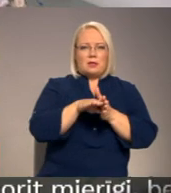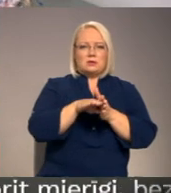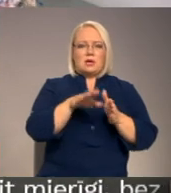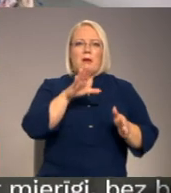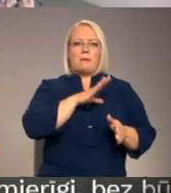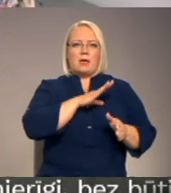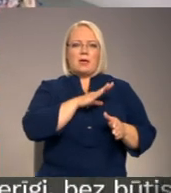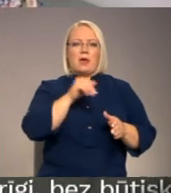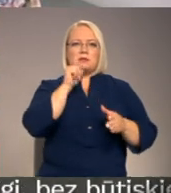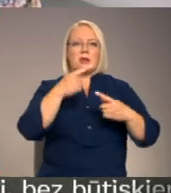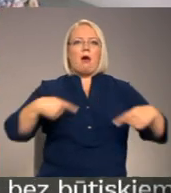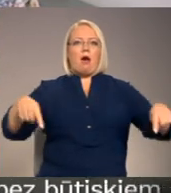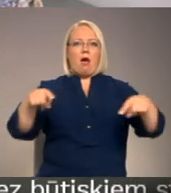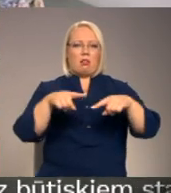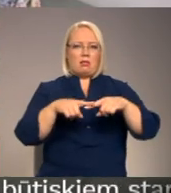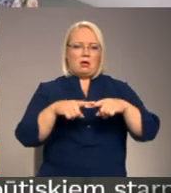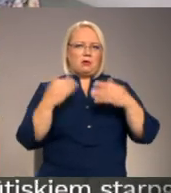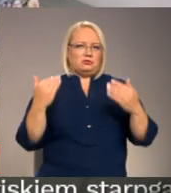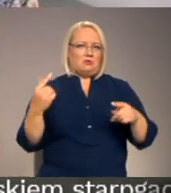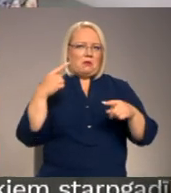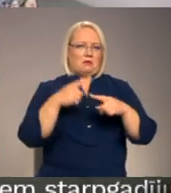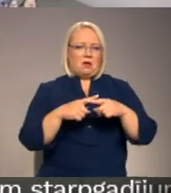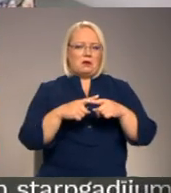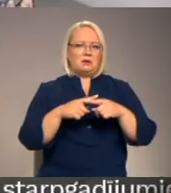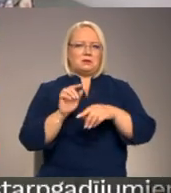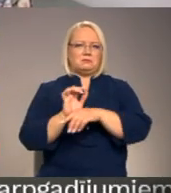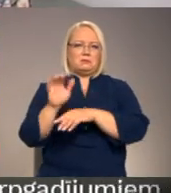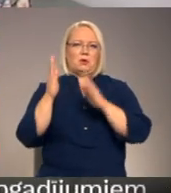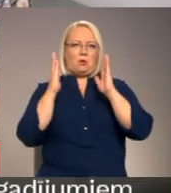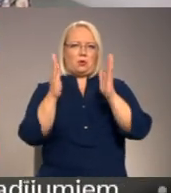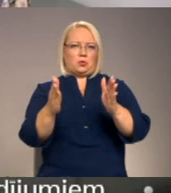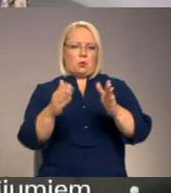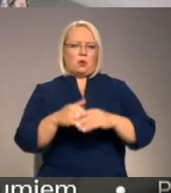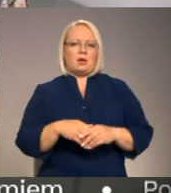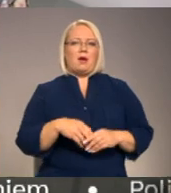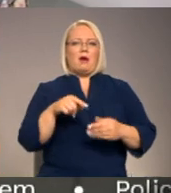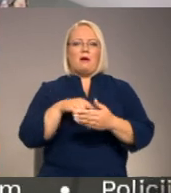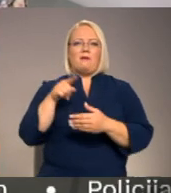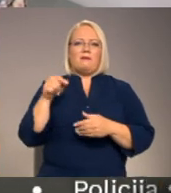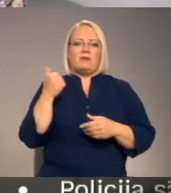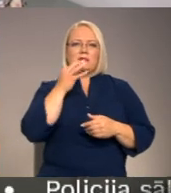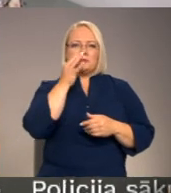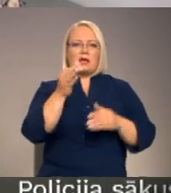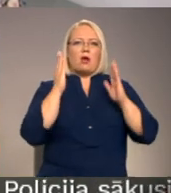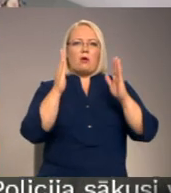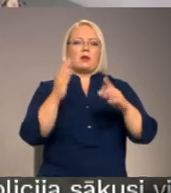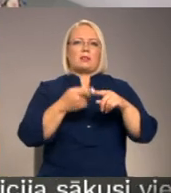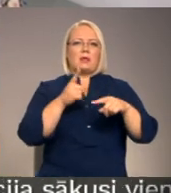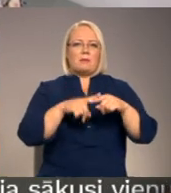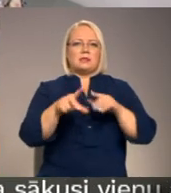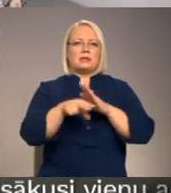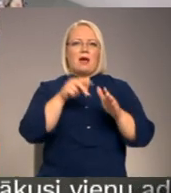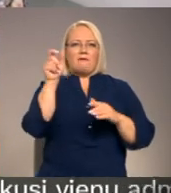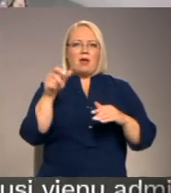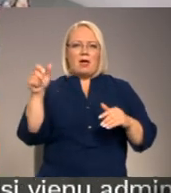aktu zāle iedota. Šoreiz mūs ielika koridorā. Es saprotu, ka lielākā problēma tam koridoram ir tāda, ka šeit vēlētāji